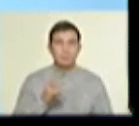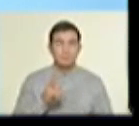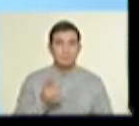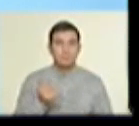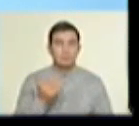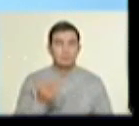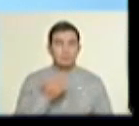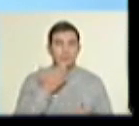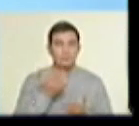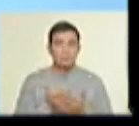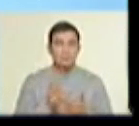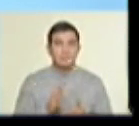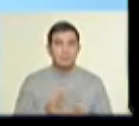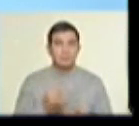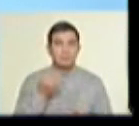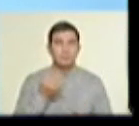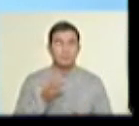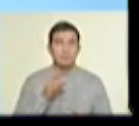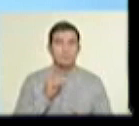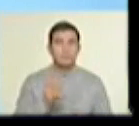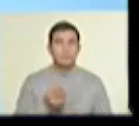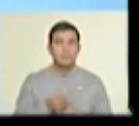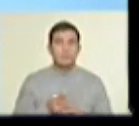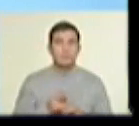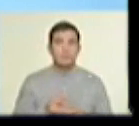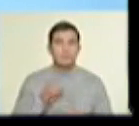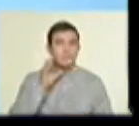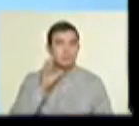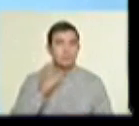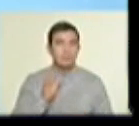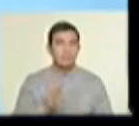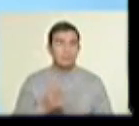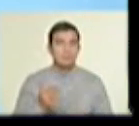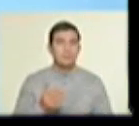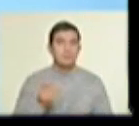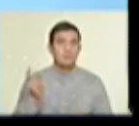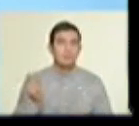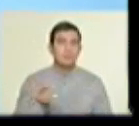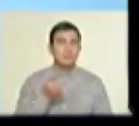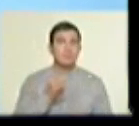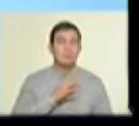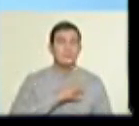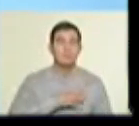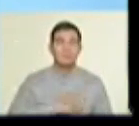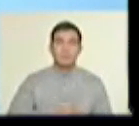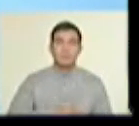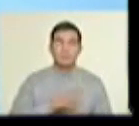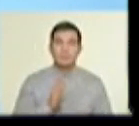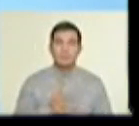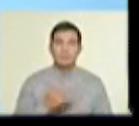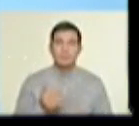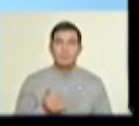so'rashadi. Yo'q degan javobni eshitishsa, birdan hafsalalari pir